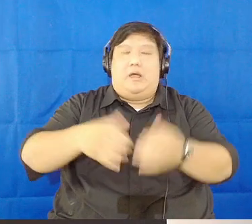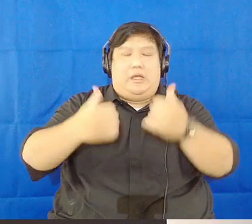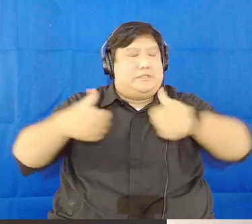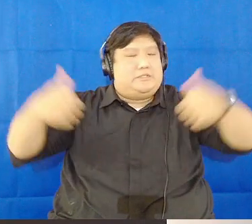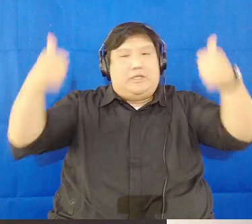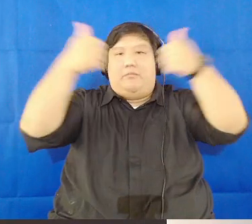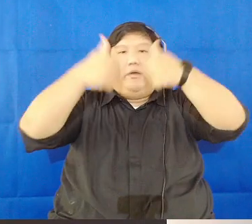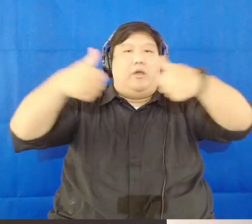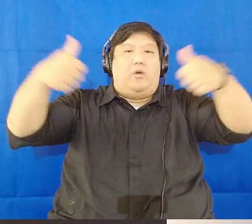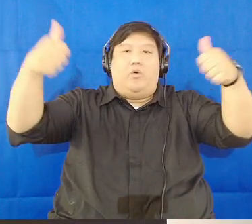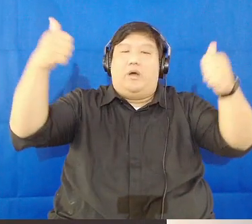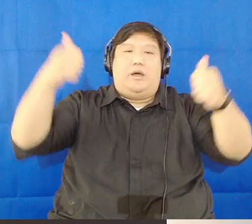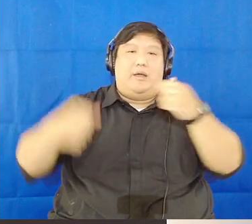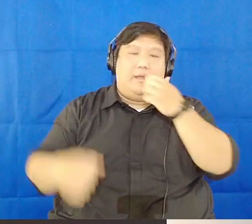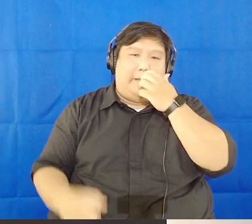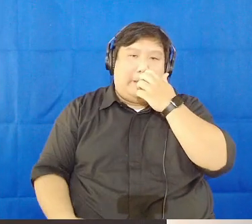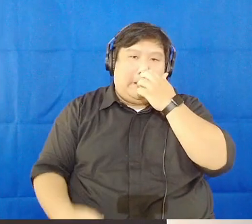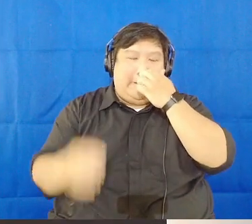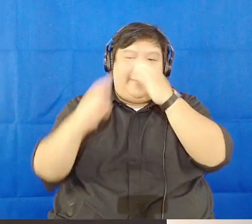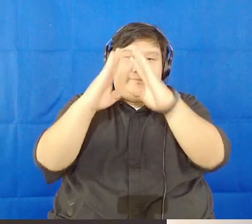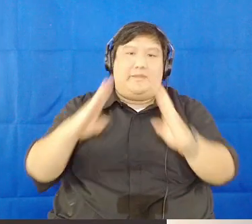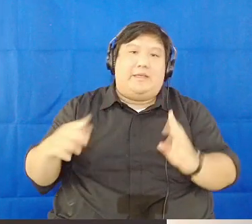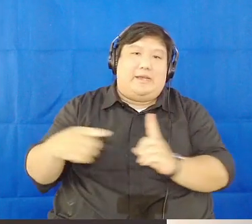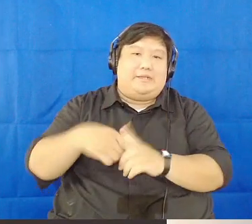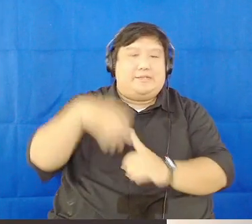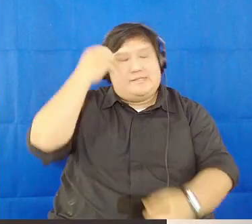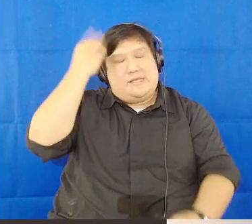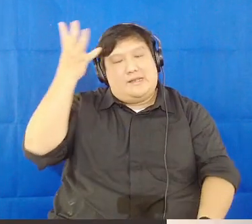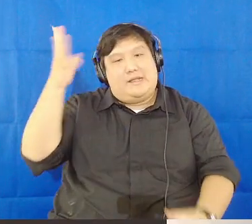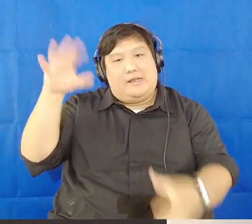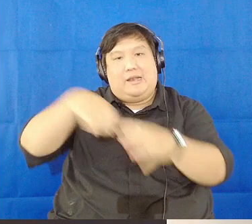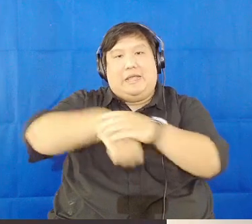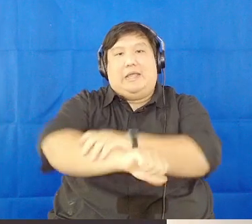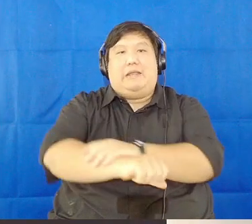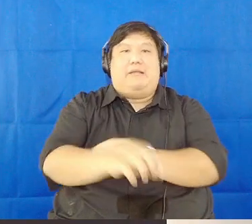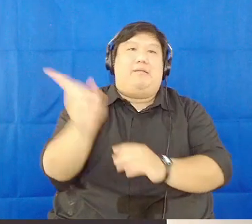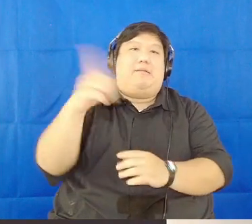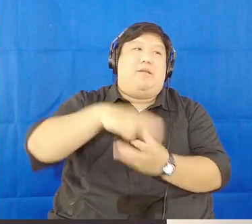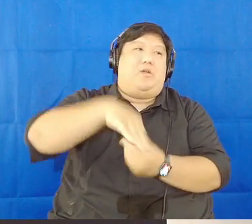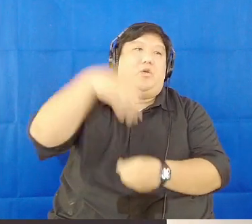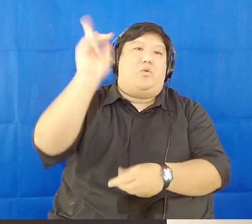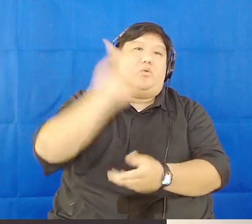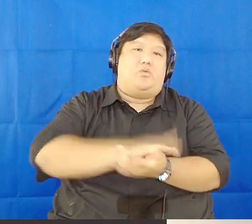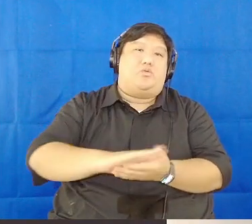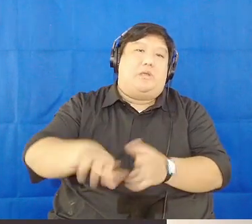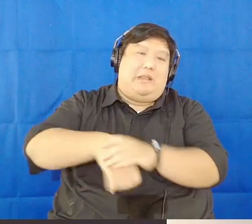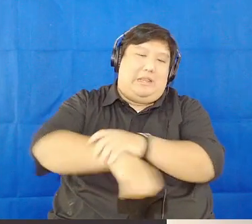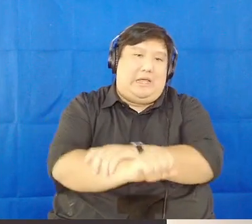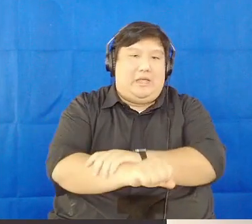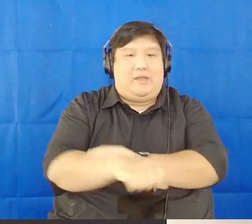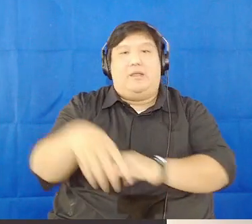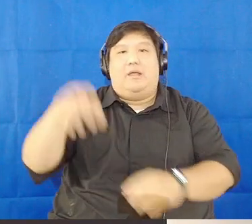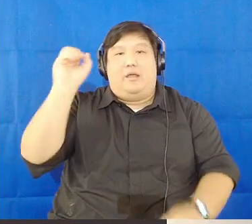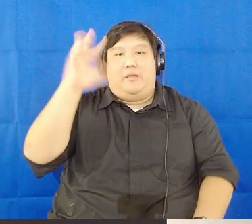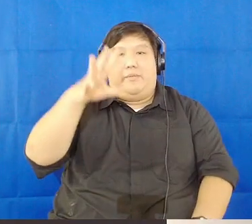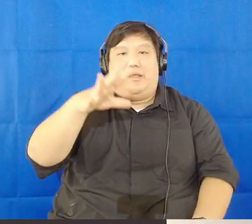gereja, bahwa gereja sungguh menyadari lahir dari Roh Kudus, lahir berkat roh